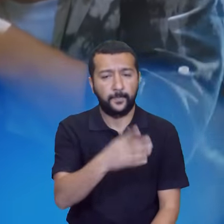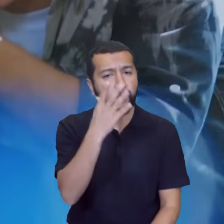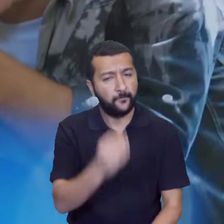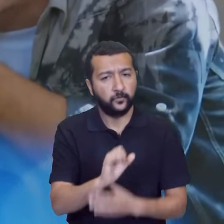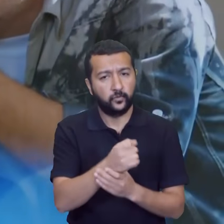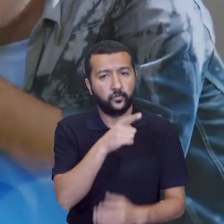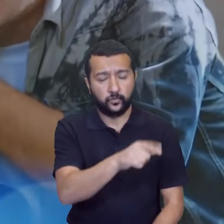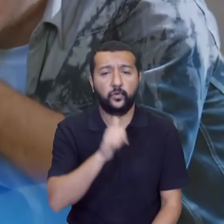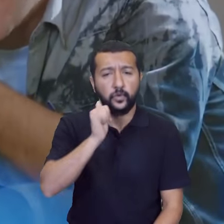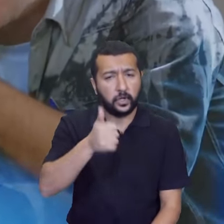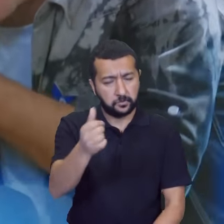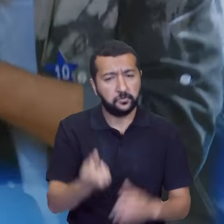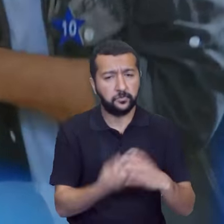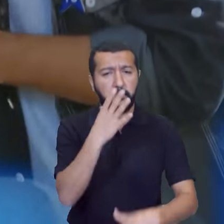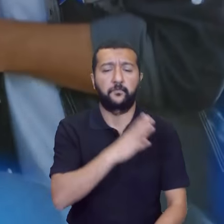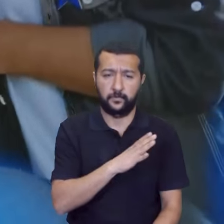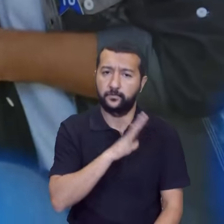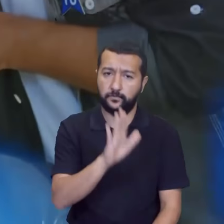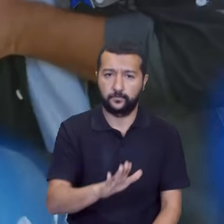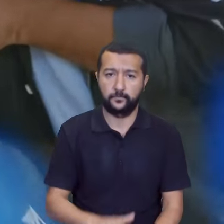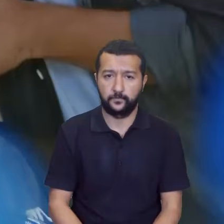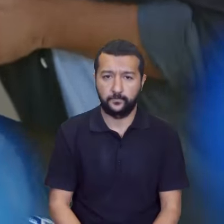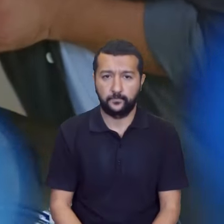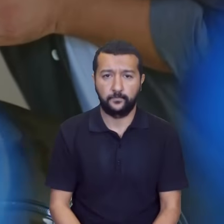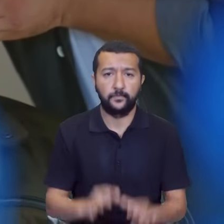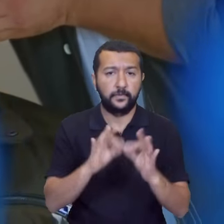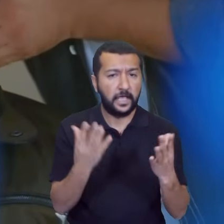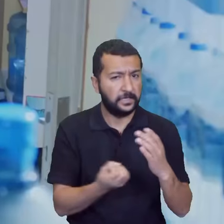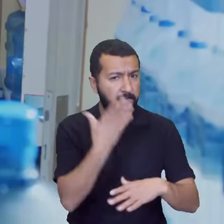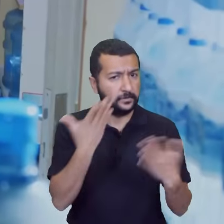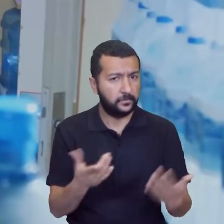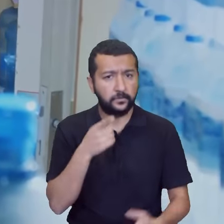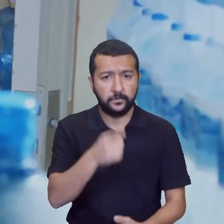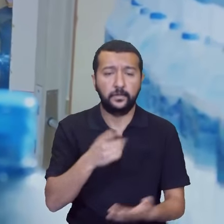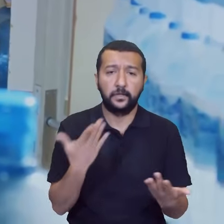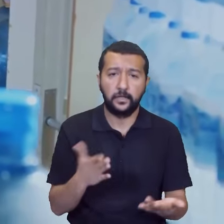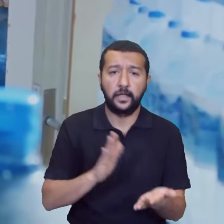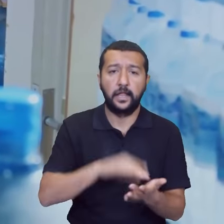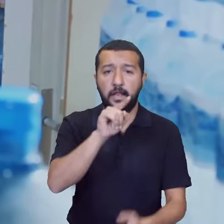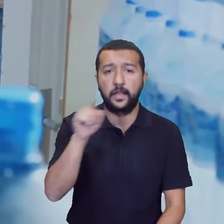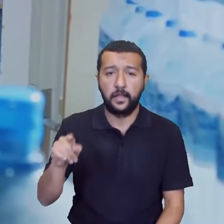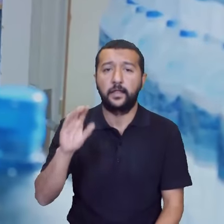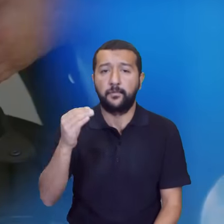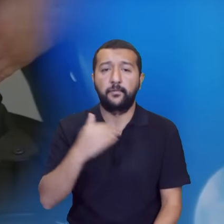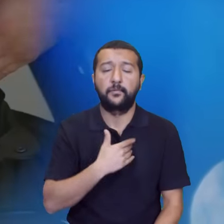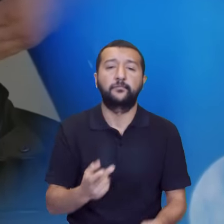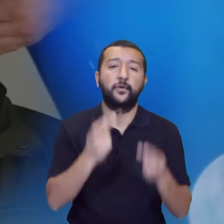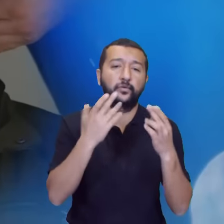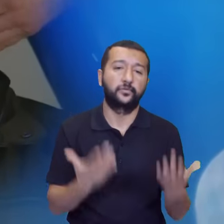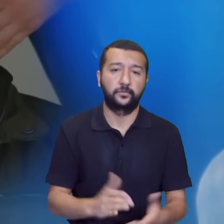Olsun be usta. Gün doğmadan neler doğar? Ne doğacak oğlum? Önlere bebek, bize kelek.